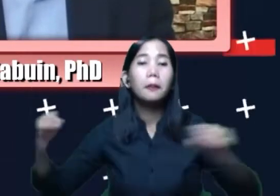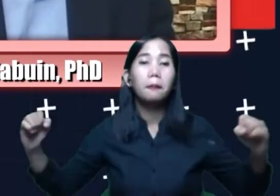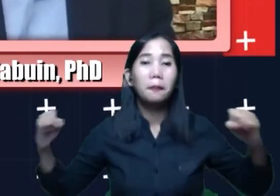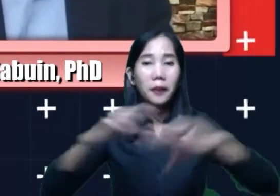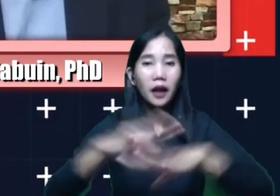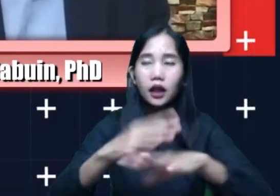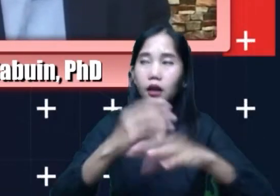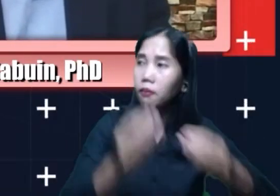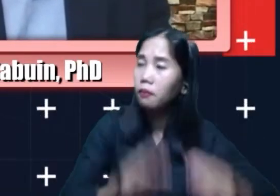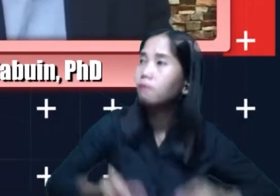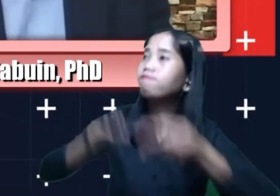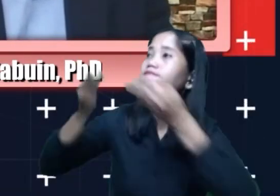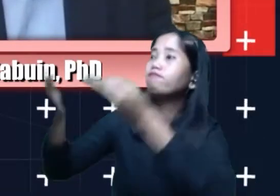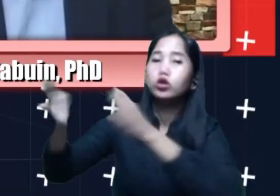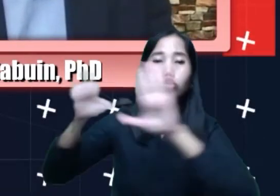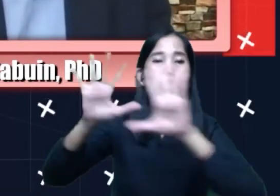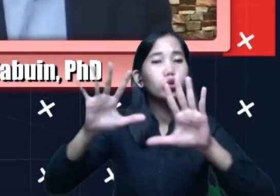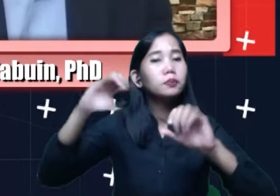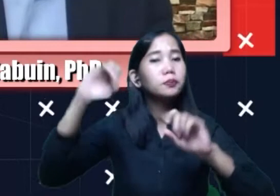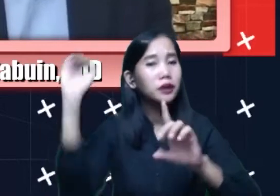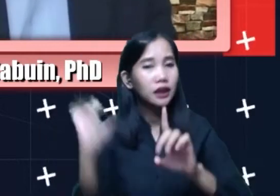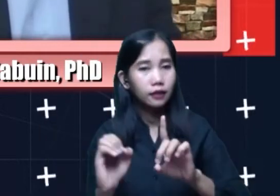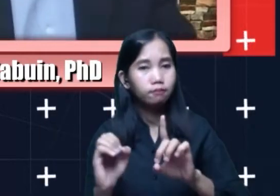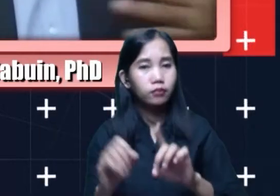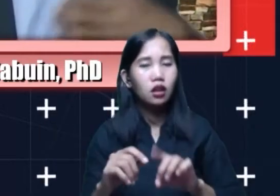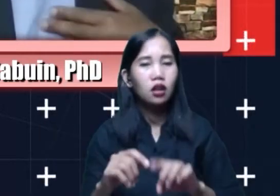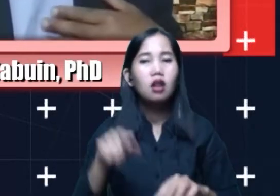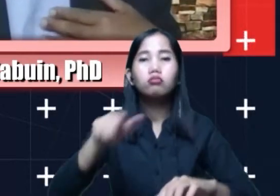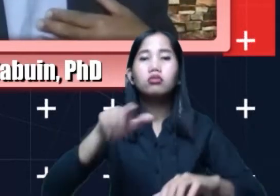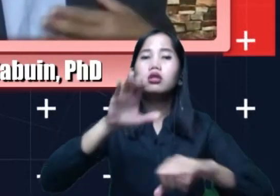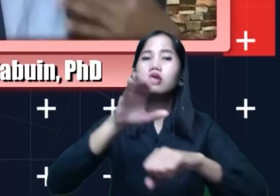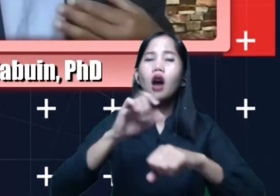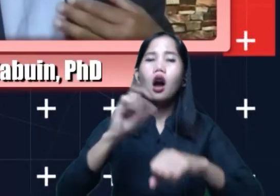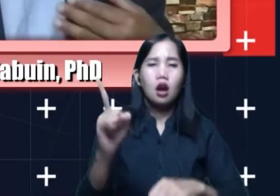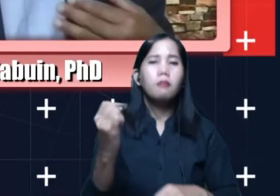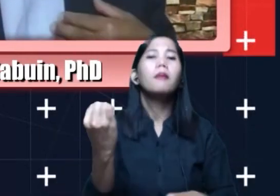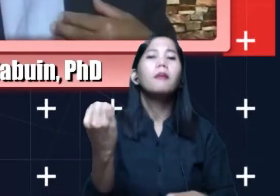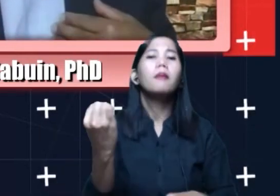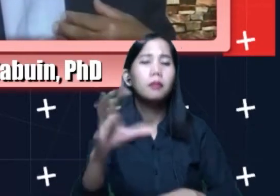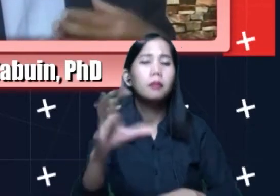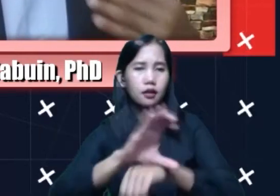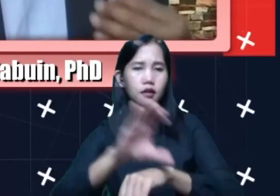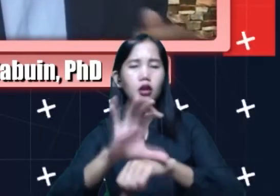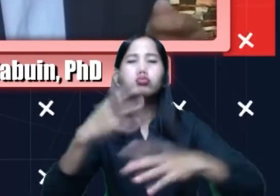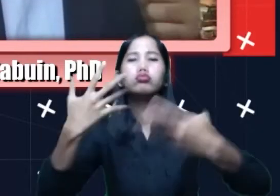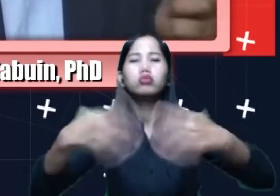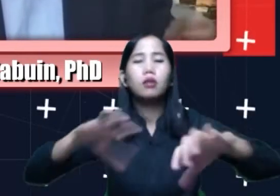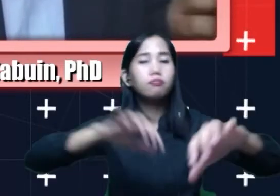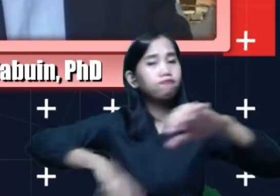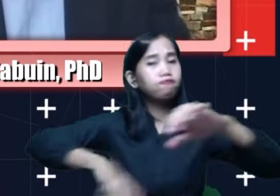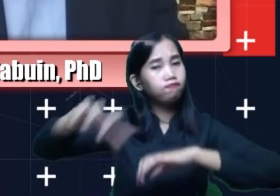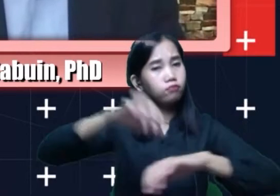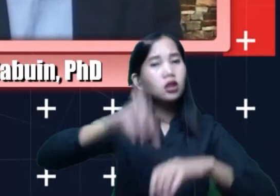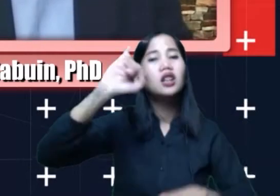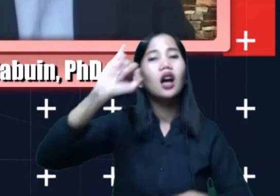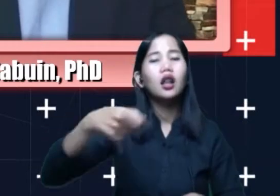Salah satunya adalah Gereja Masehi Advent Hari Ketujuh. Saya juga, Ibu Asih, adalah anggota bahkan pendeta